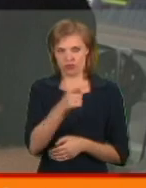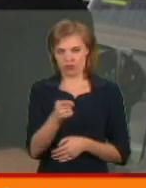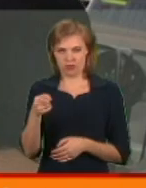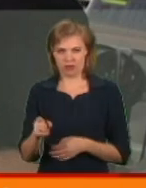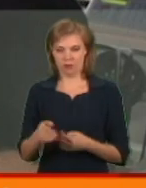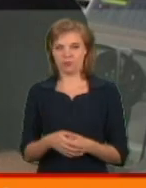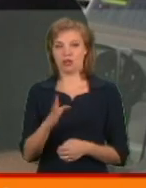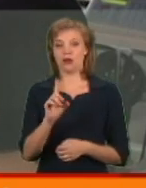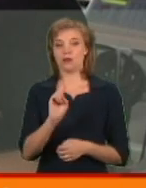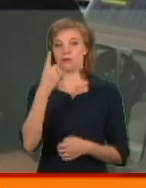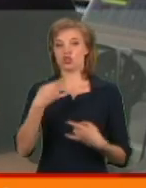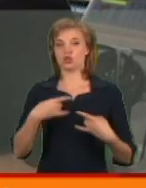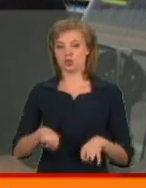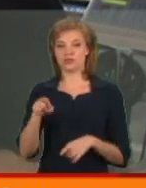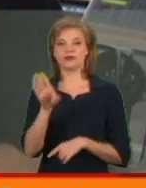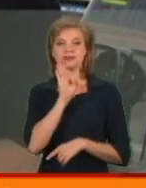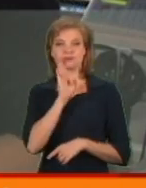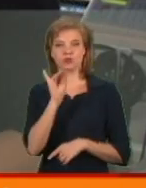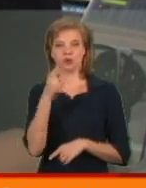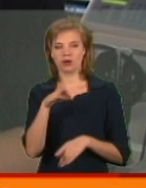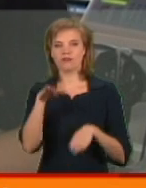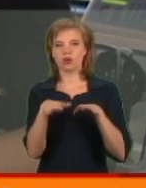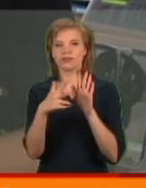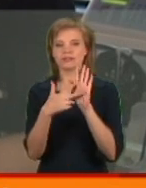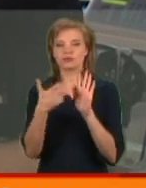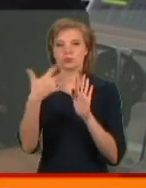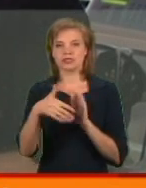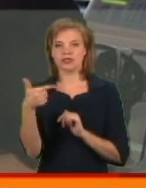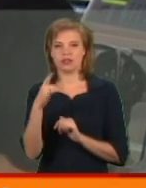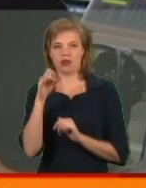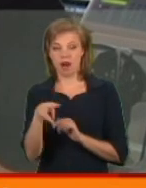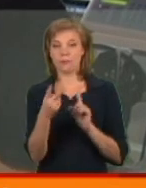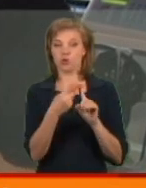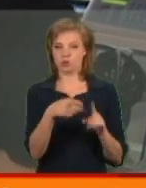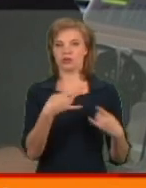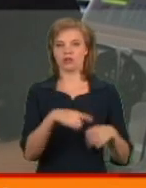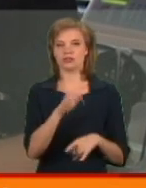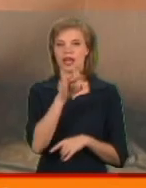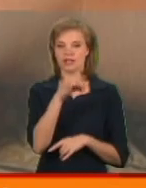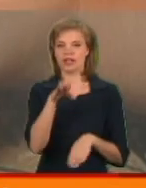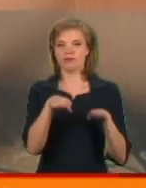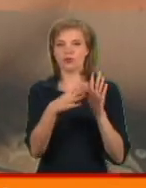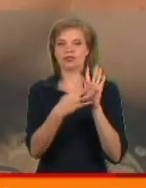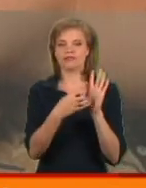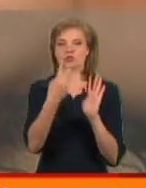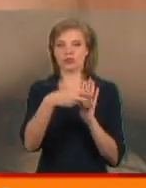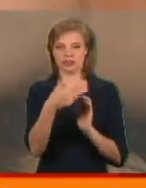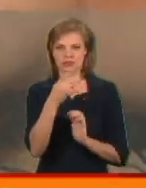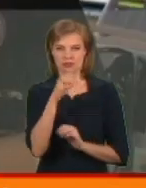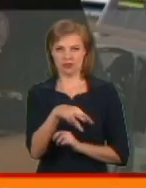кілограм. Перша народилася Юлічка вагою 850 грам. Другий народився Андрійко вагою 930